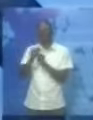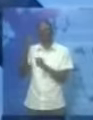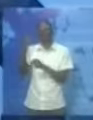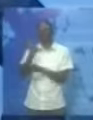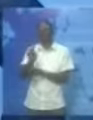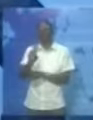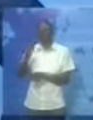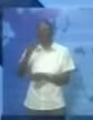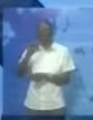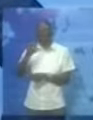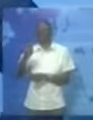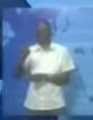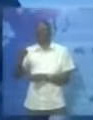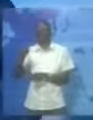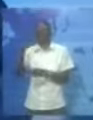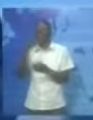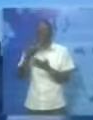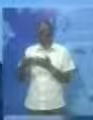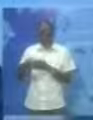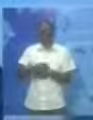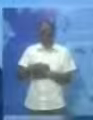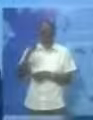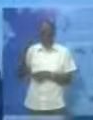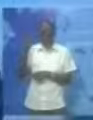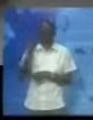Viviane Tendrebiogo. Bonjour Viviane.